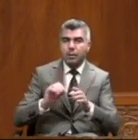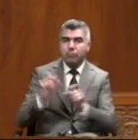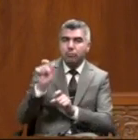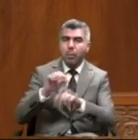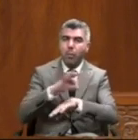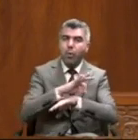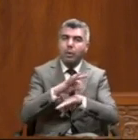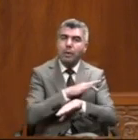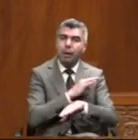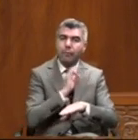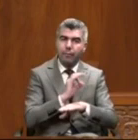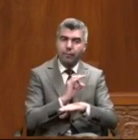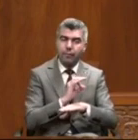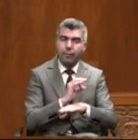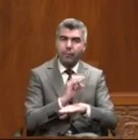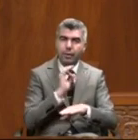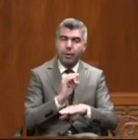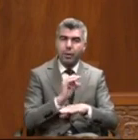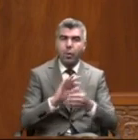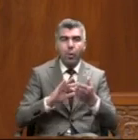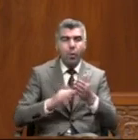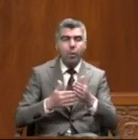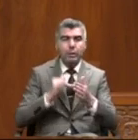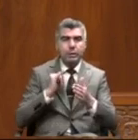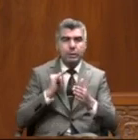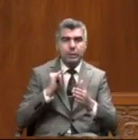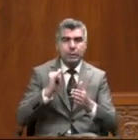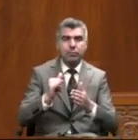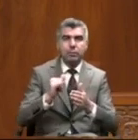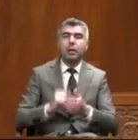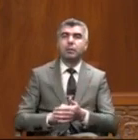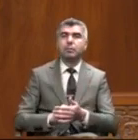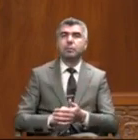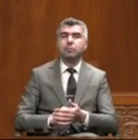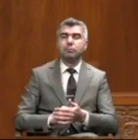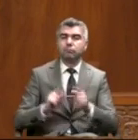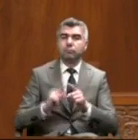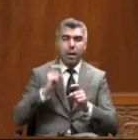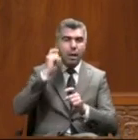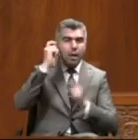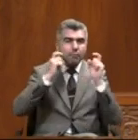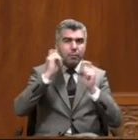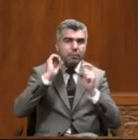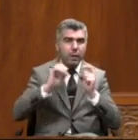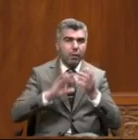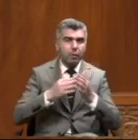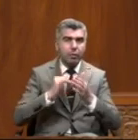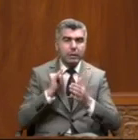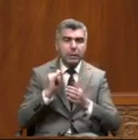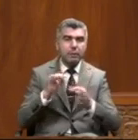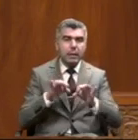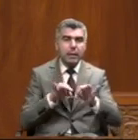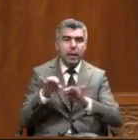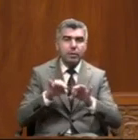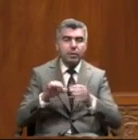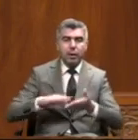البشريه تتم بشكل كامل ومتكامل في تصور كامل واستراتيجي